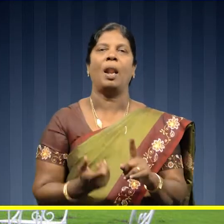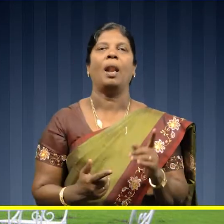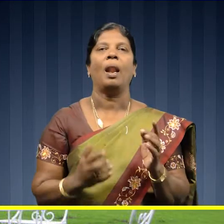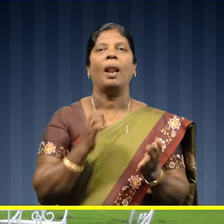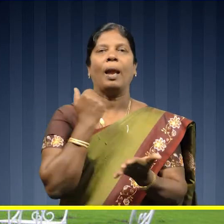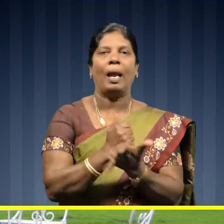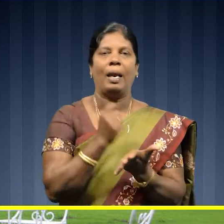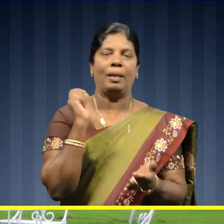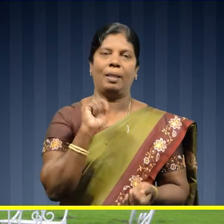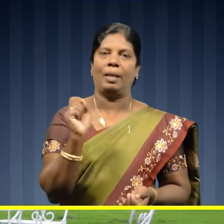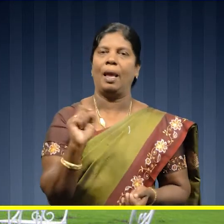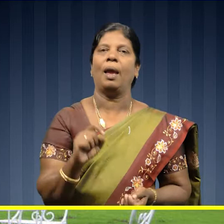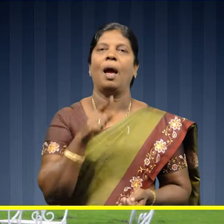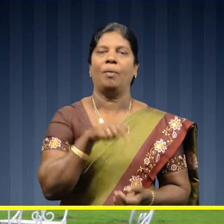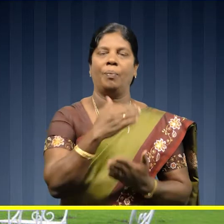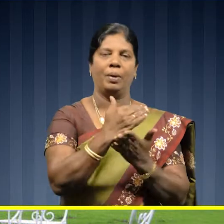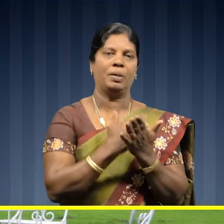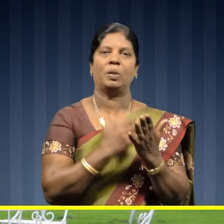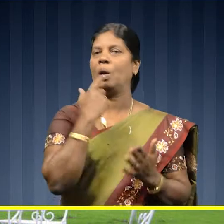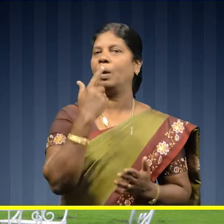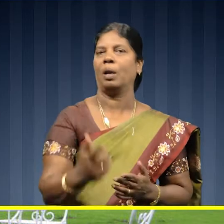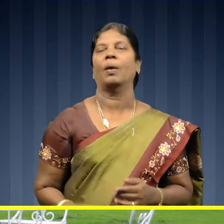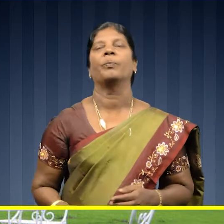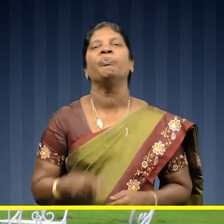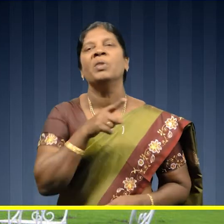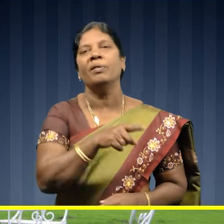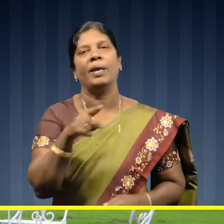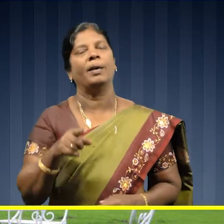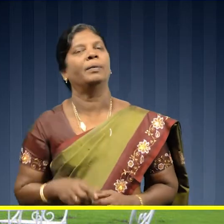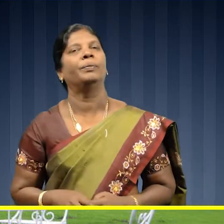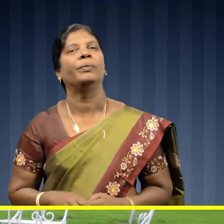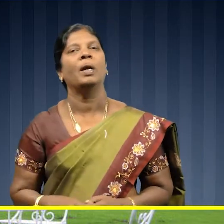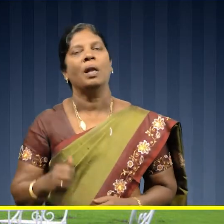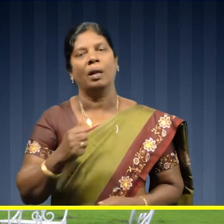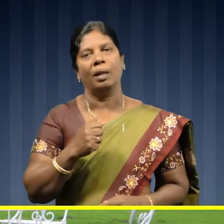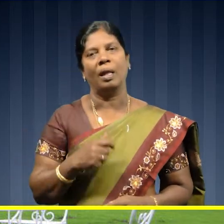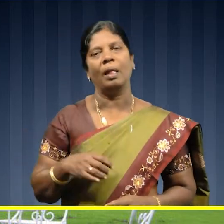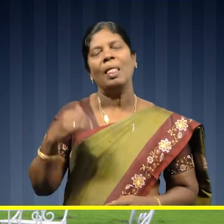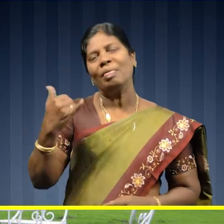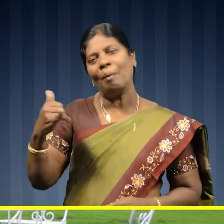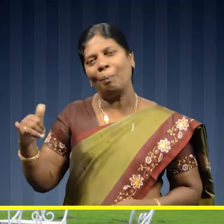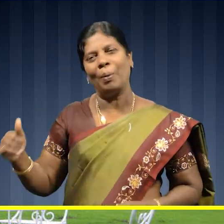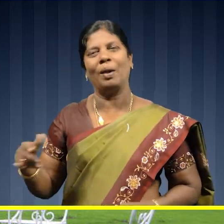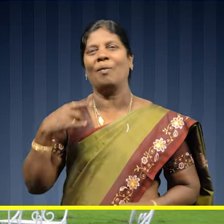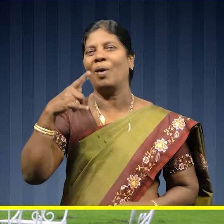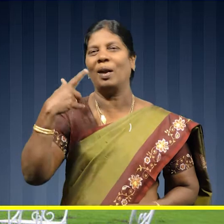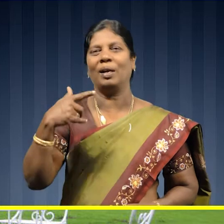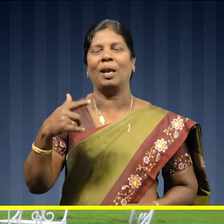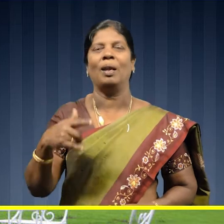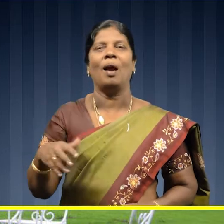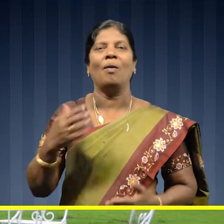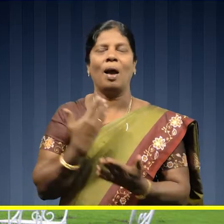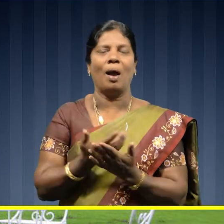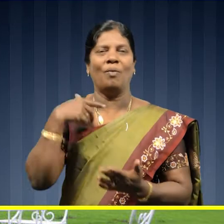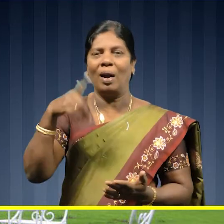முதல் கடிதத்தில் அவர்களை பற்றி அவர் சொல்லுகிறார். எப்படி இவர்கள் தாறுமாறாக வாழ்க்கையின்